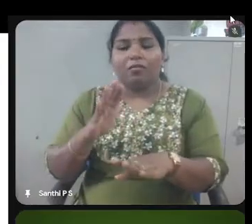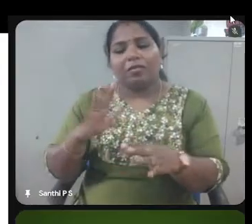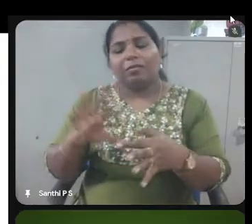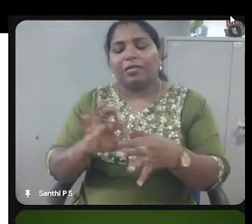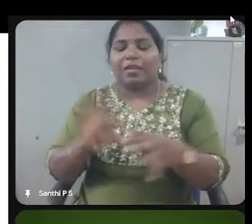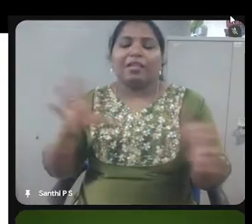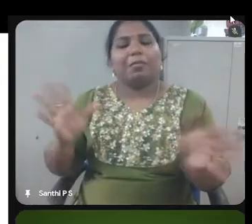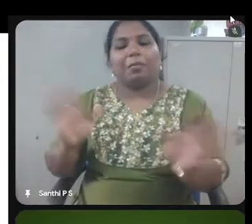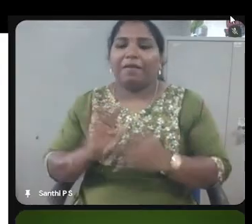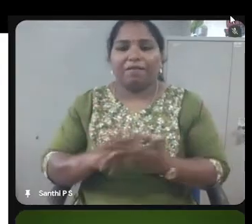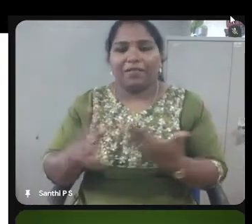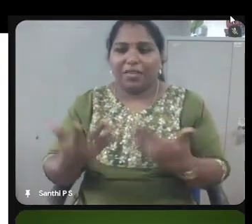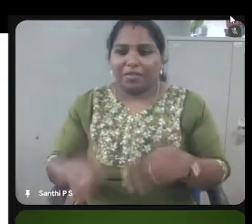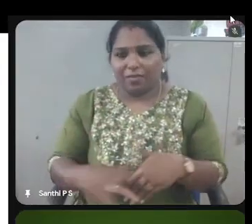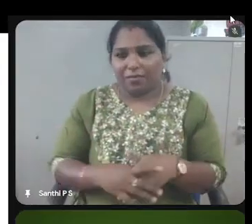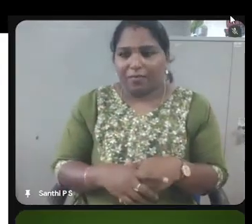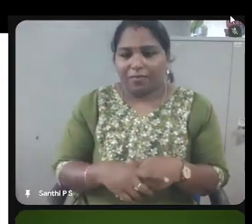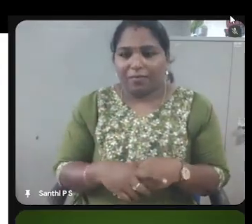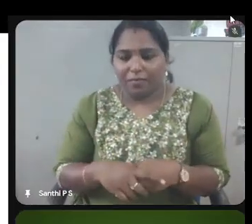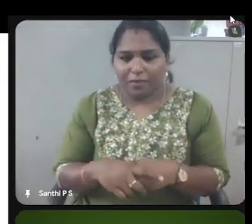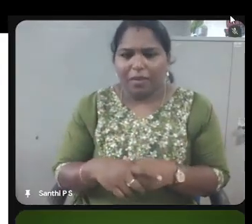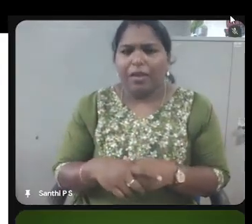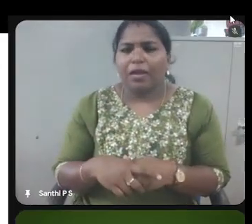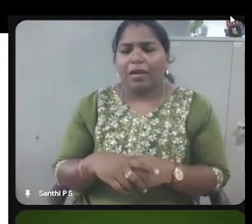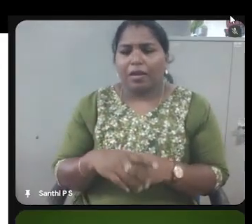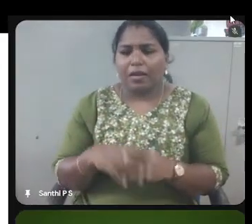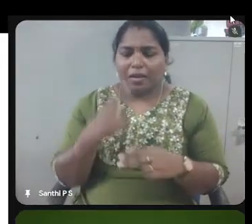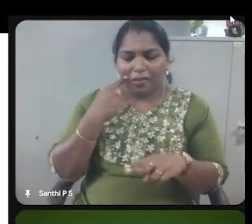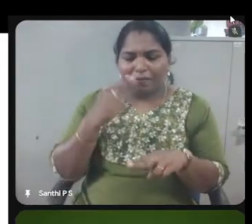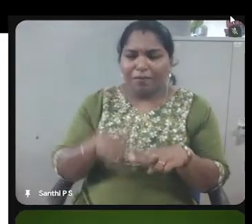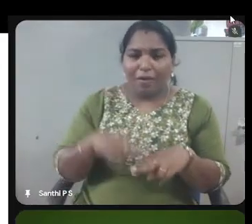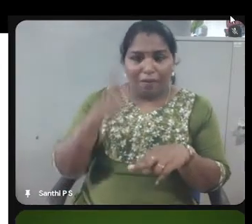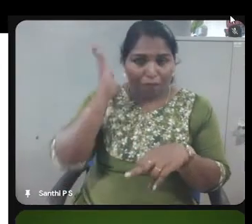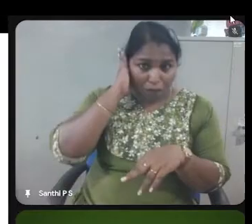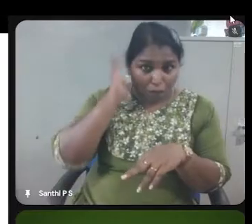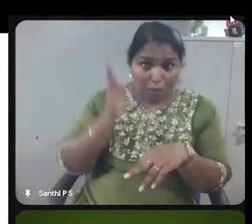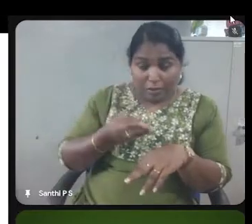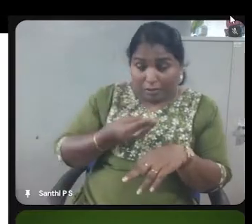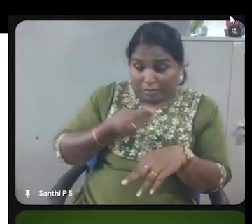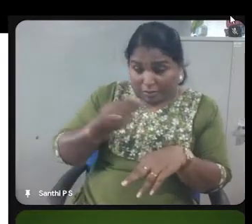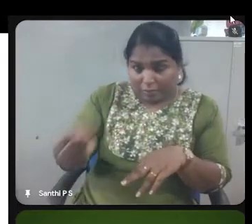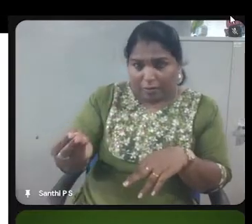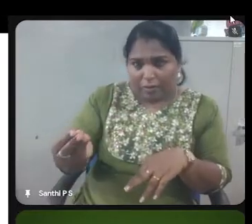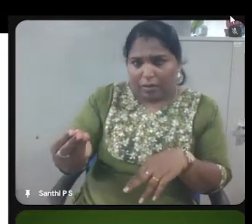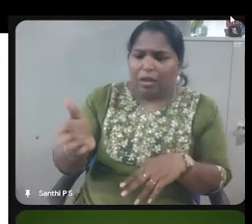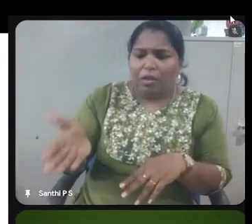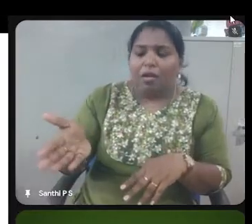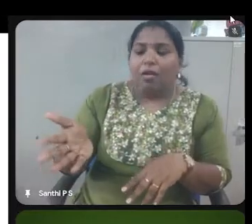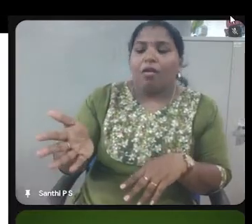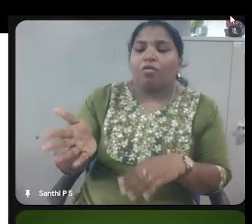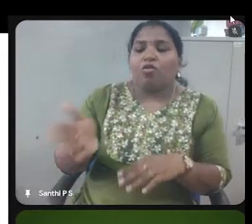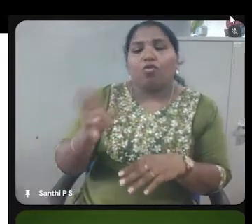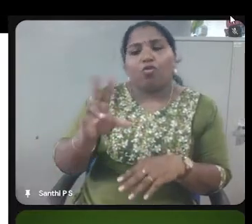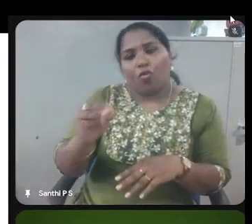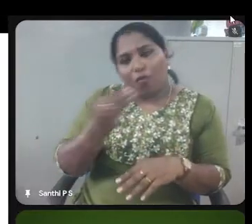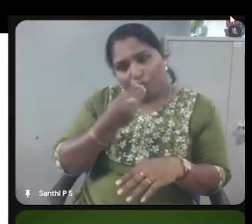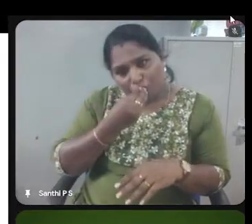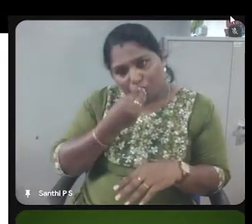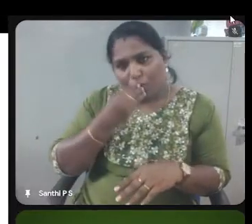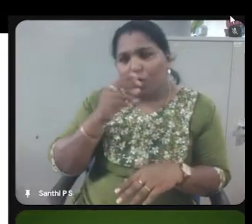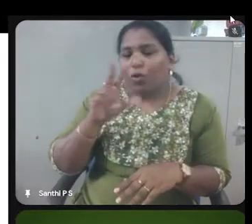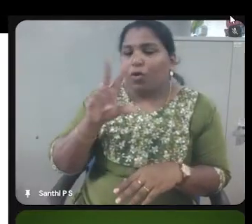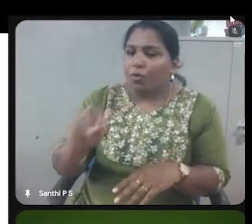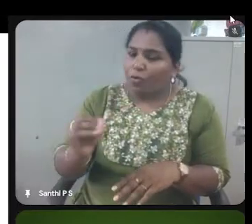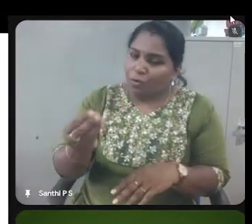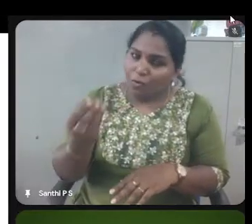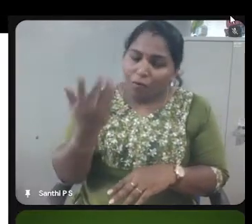ബ്രേക്കായി. ഇടയ്ക്ക് എപ്പോഴെങ്കിലും ഒരു ഫോൺ കൊടുത്താലും പിന്നീട് ഞാൻ പറയും മതി, നോ ഫുഡ് ആൻഡ് ഫോൺ എന്ന് പറഞ്ഞു കഴിഞ്ഞാൽ ആൾക്ക് മനസ്സിലാവും